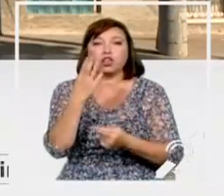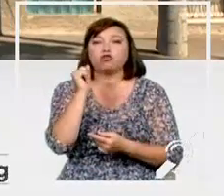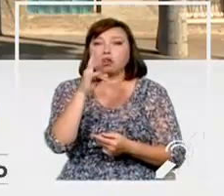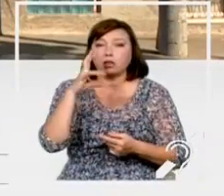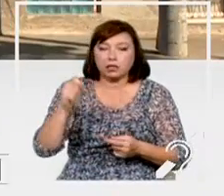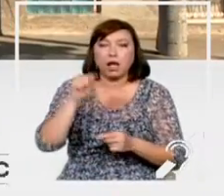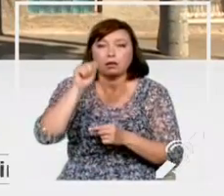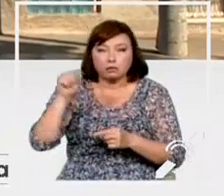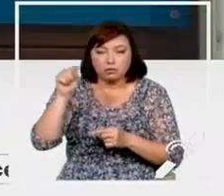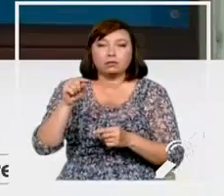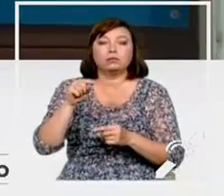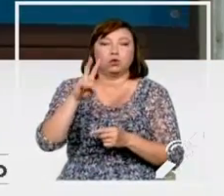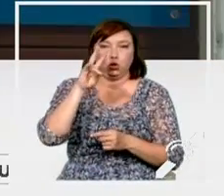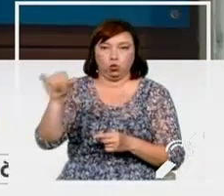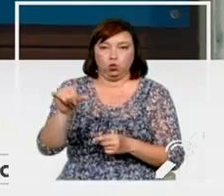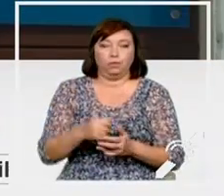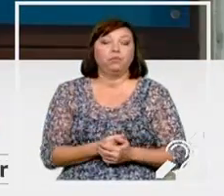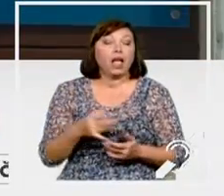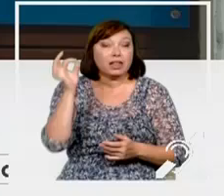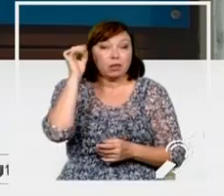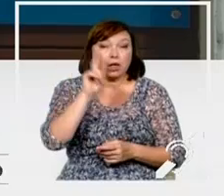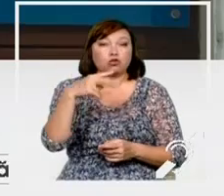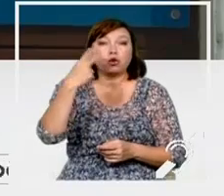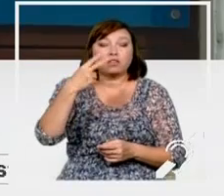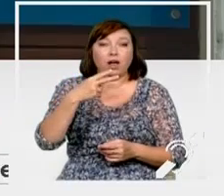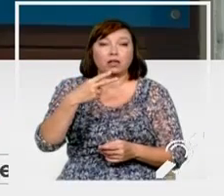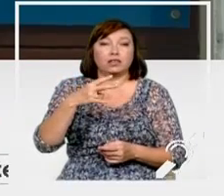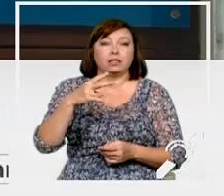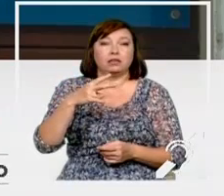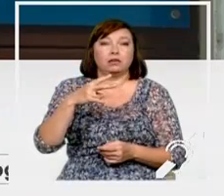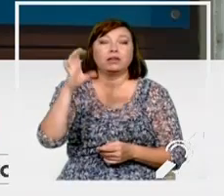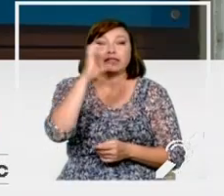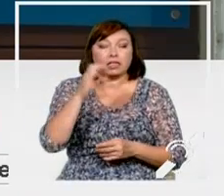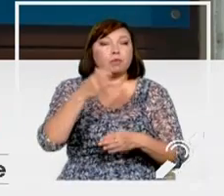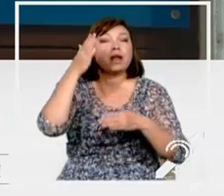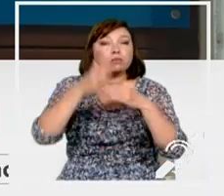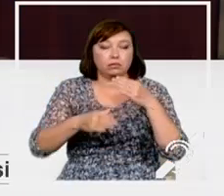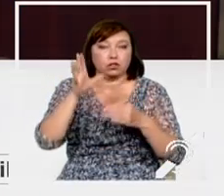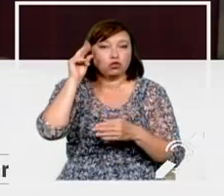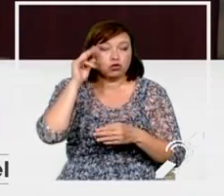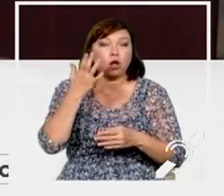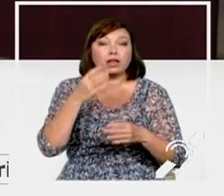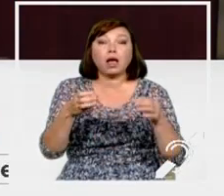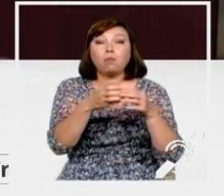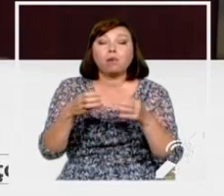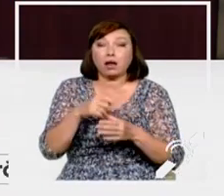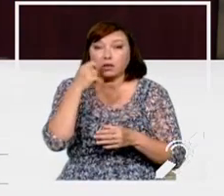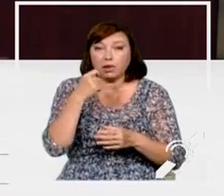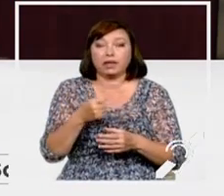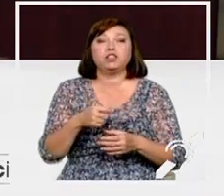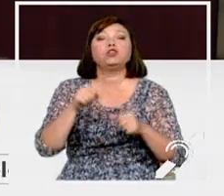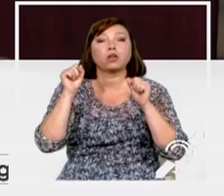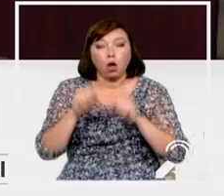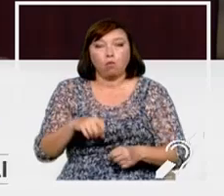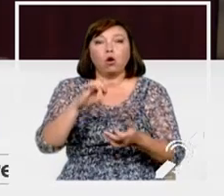șanse s au înscris cu opțiunea nu amintim că 20 septembrie este data limită când partidele politice și blocurile